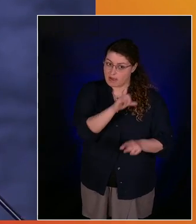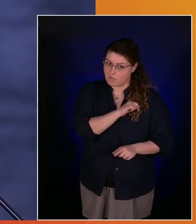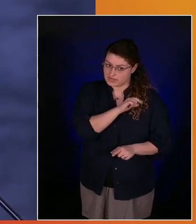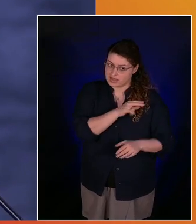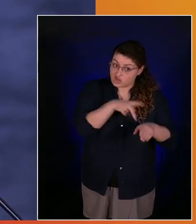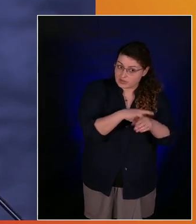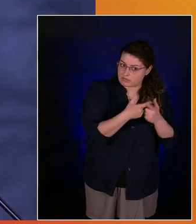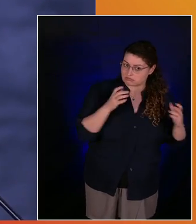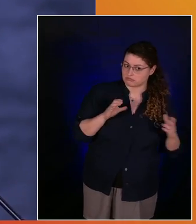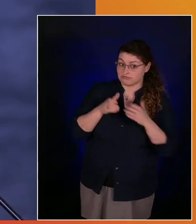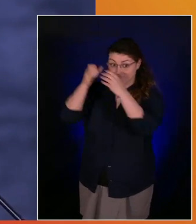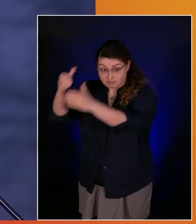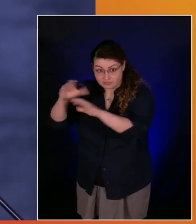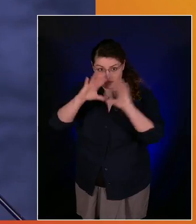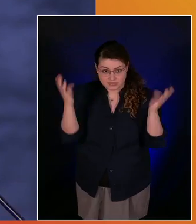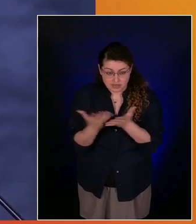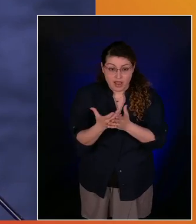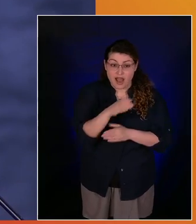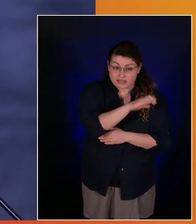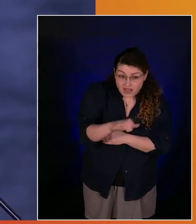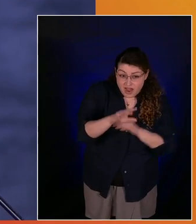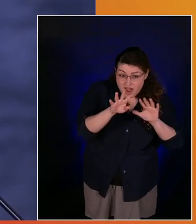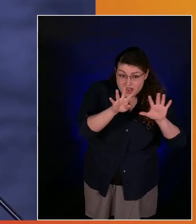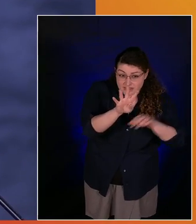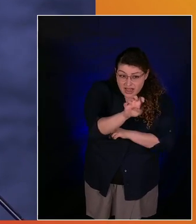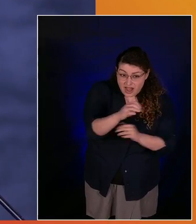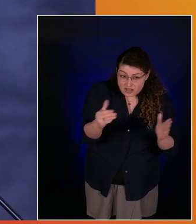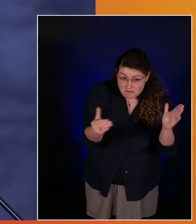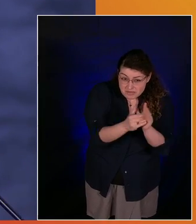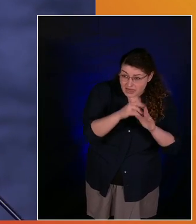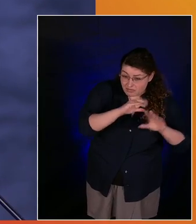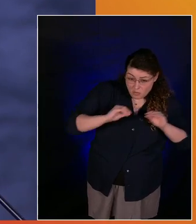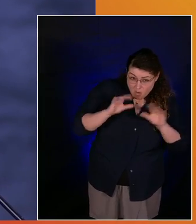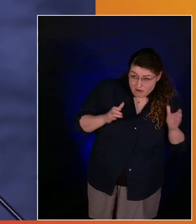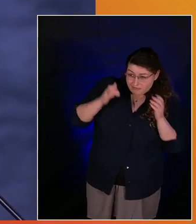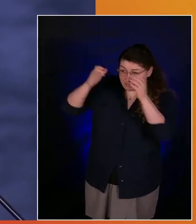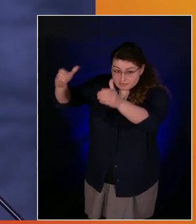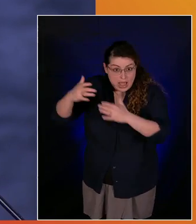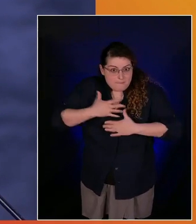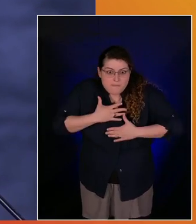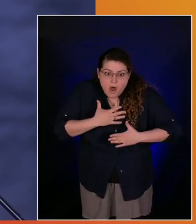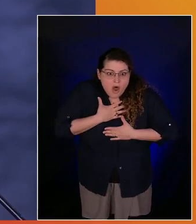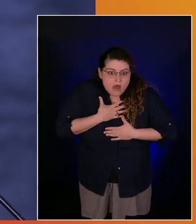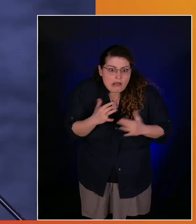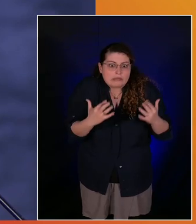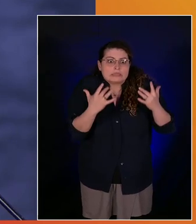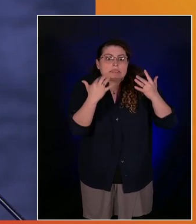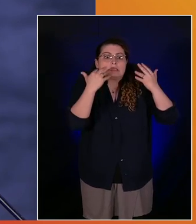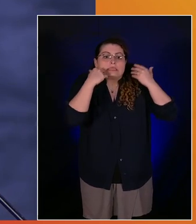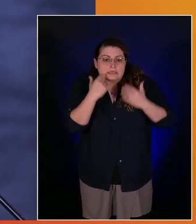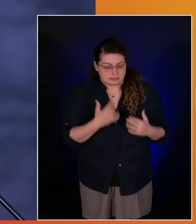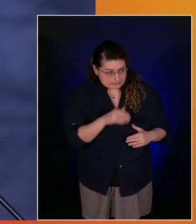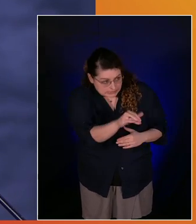de 140000 habitants il a peur il est Tulé il envoie les gendarmes démonter les